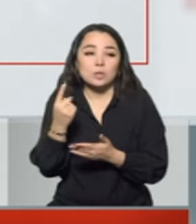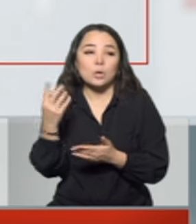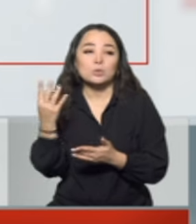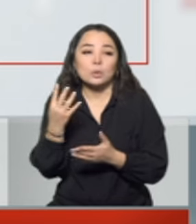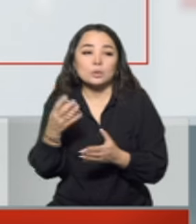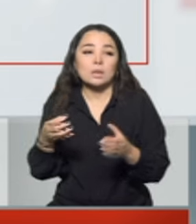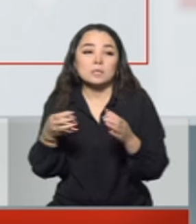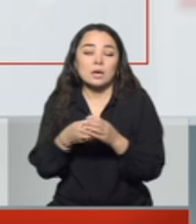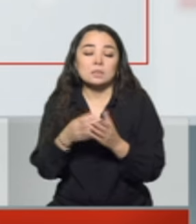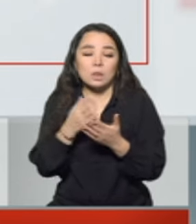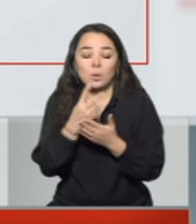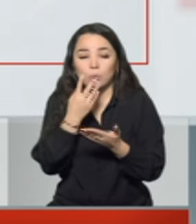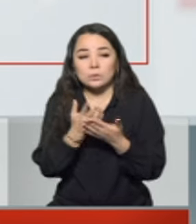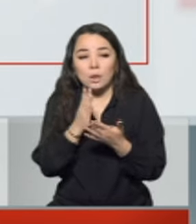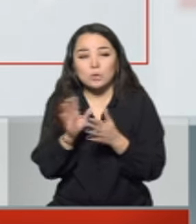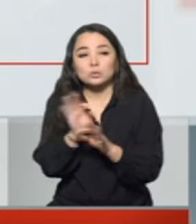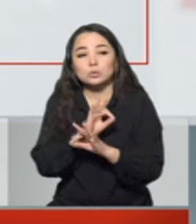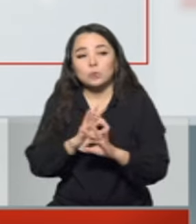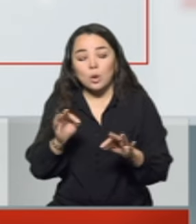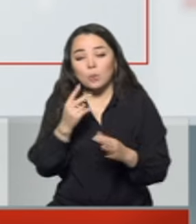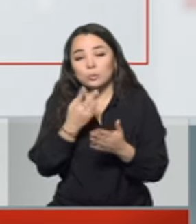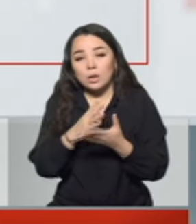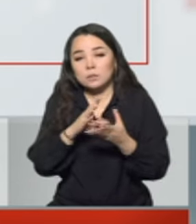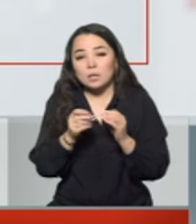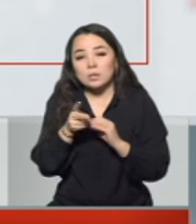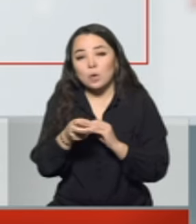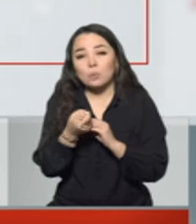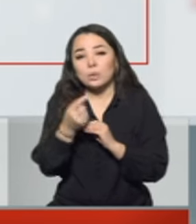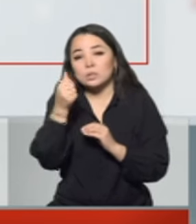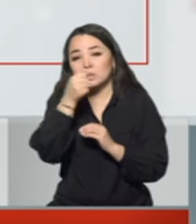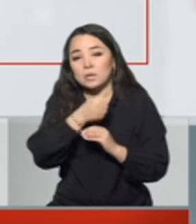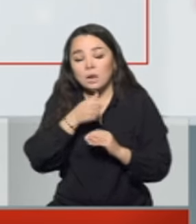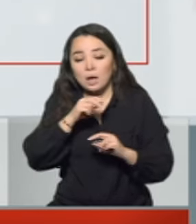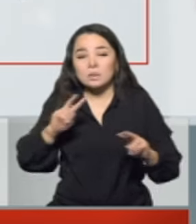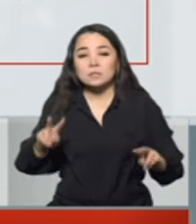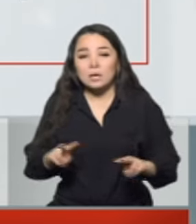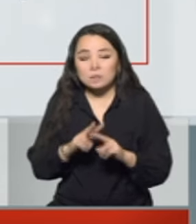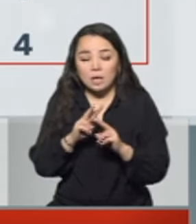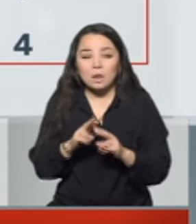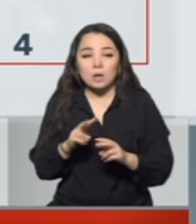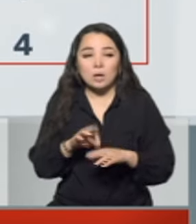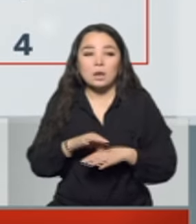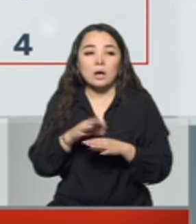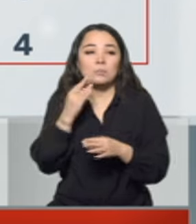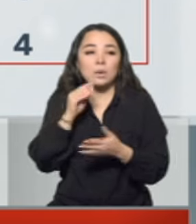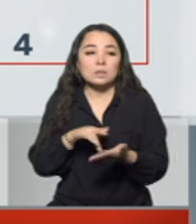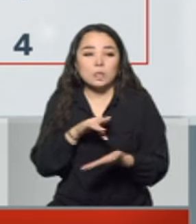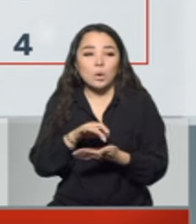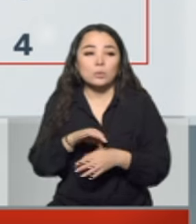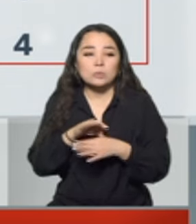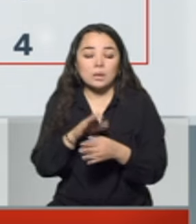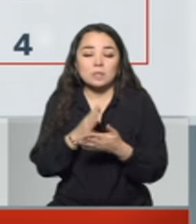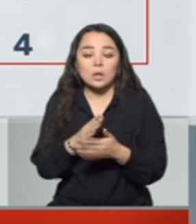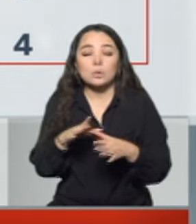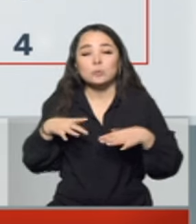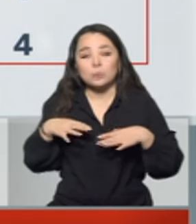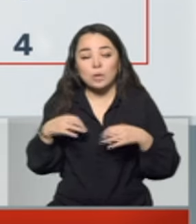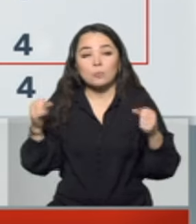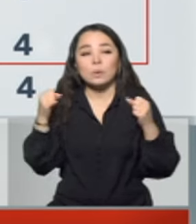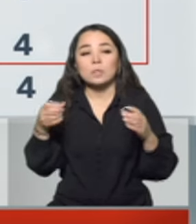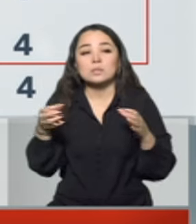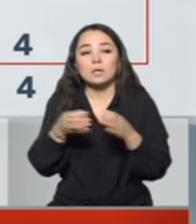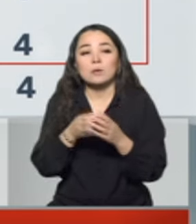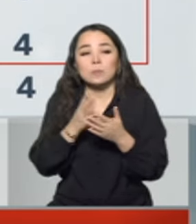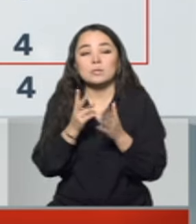сатысынан көрінді. Үздік көрсеткіш 2011 жылы Алматы мен Астанада өткен құрлықтық бәсекеде тіркелді. Туризм және спорт министрлігі өкілдерінің